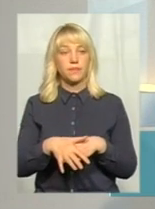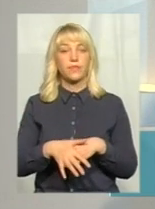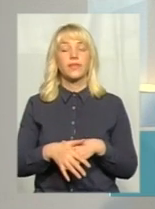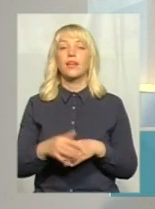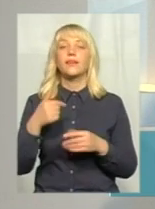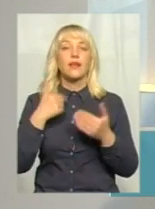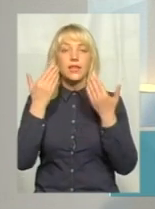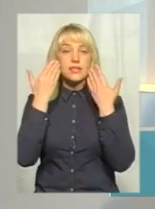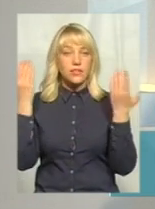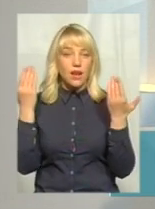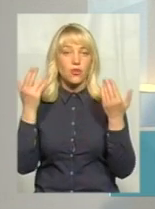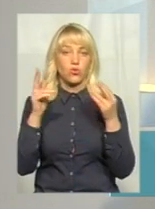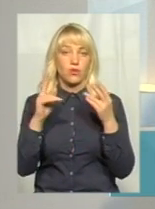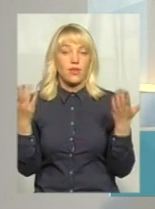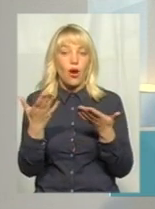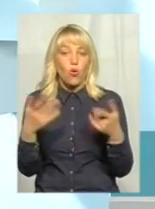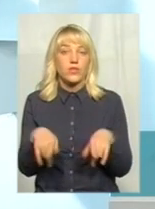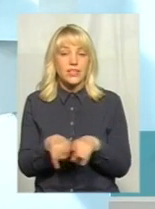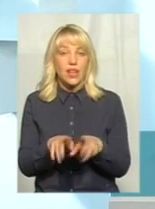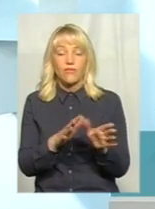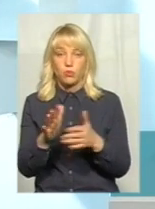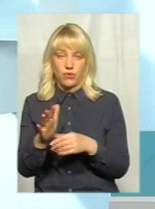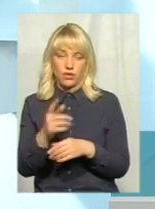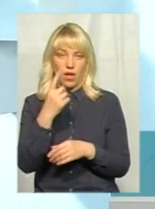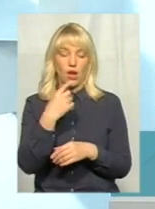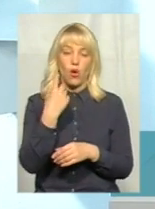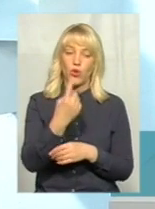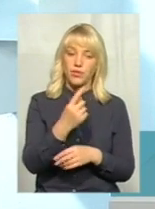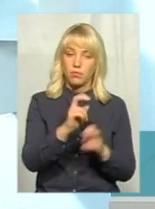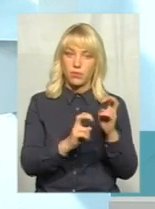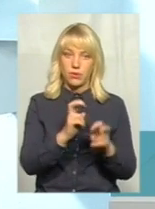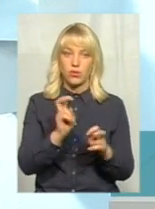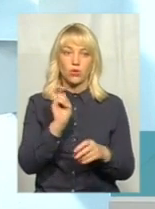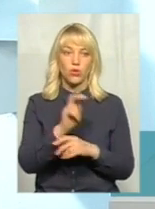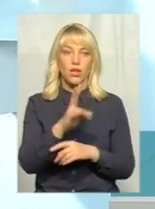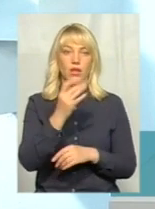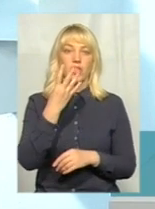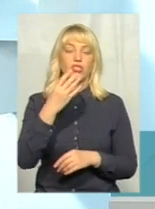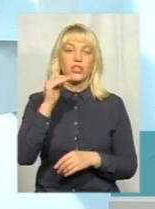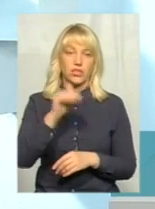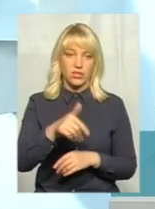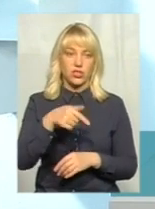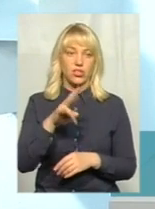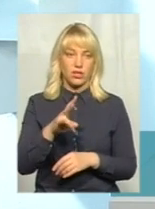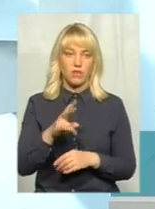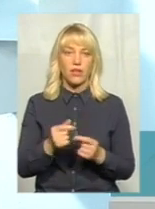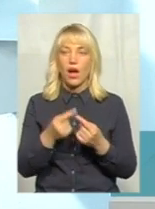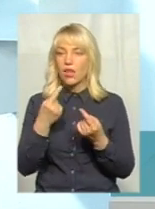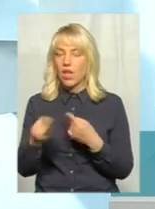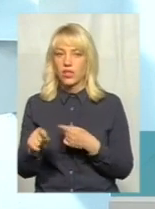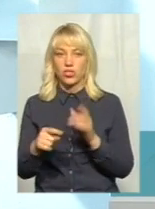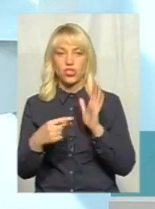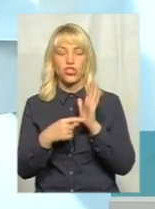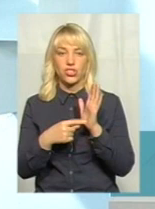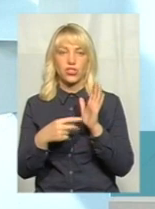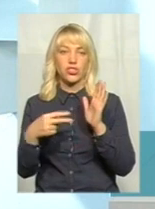Я не знаю, якось так відбувається. На одні підприємства йдуть люди на 4 тисячі гривень, а на другі навіть там і 6,